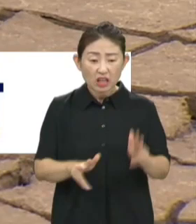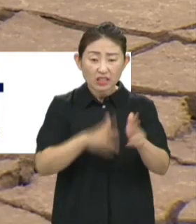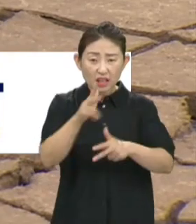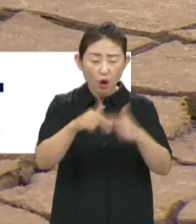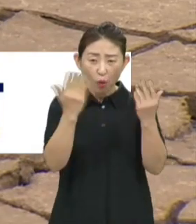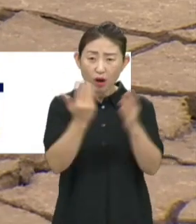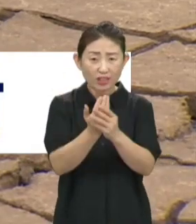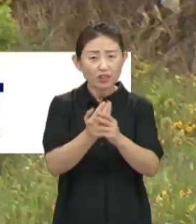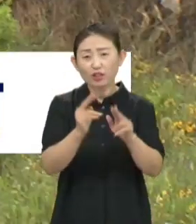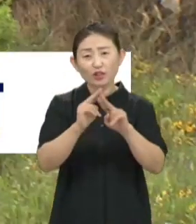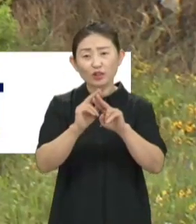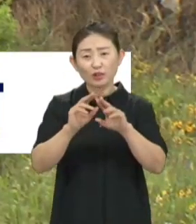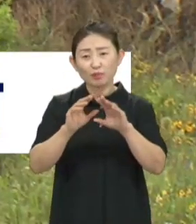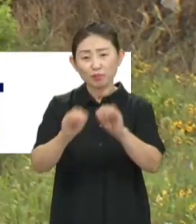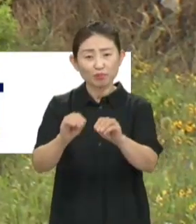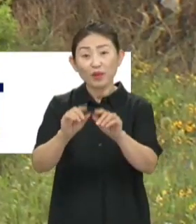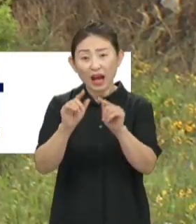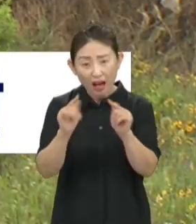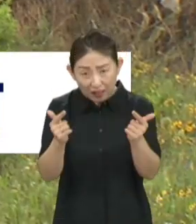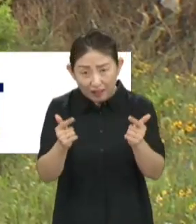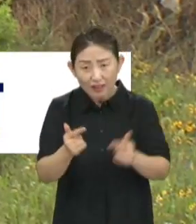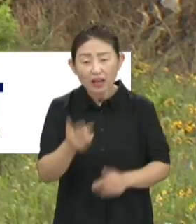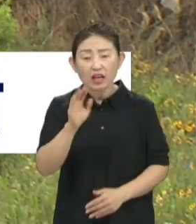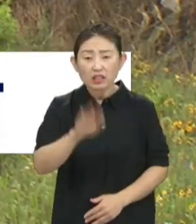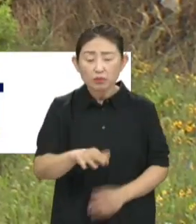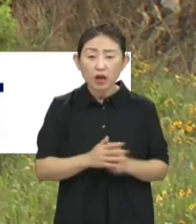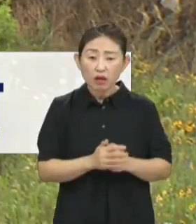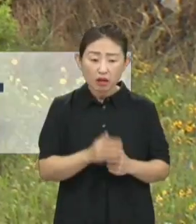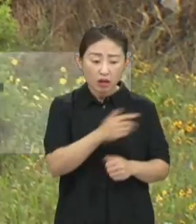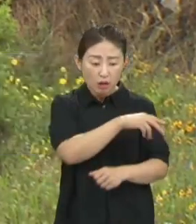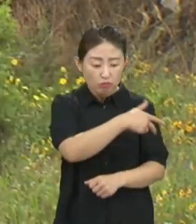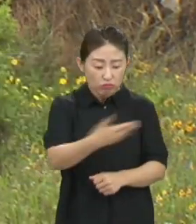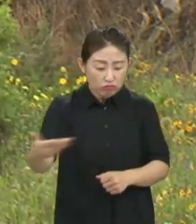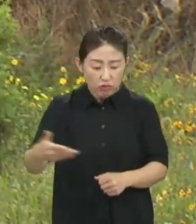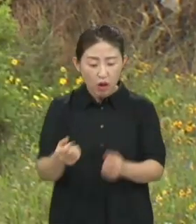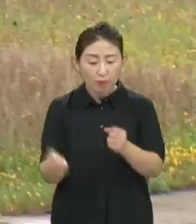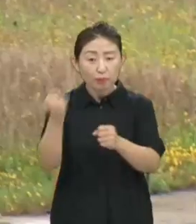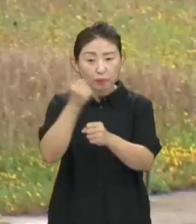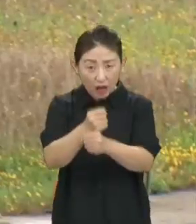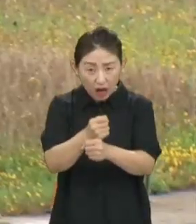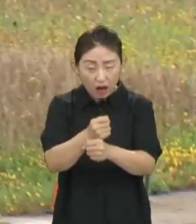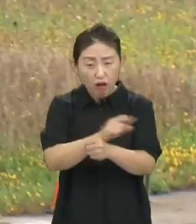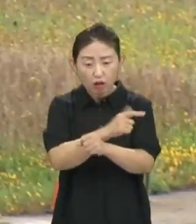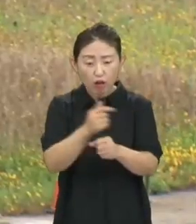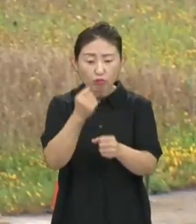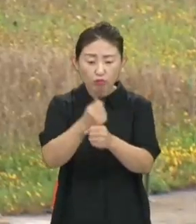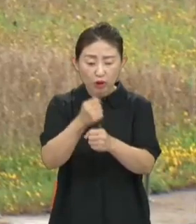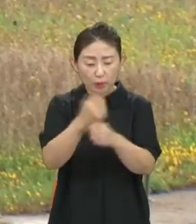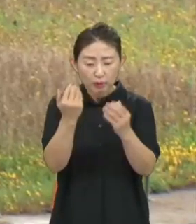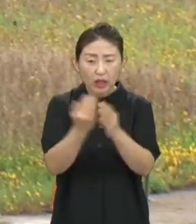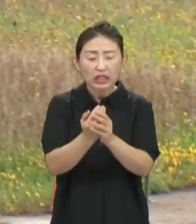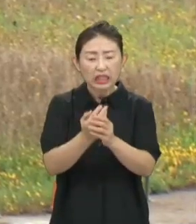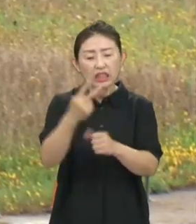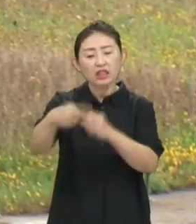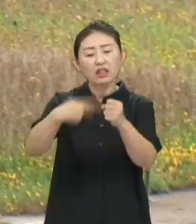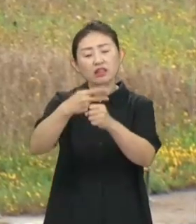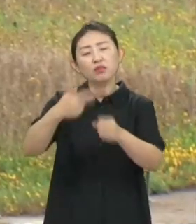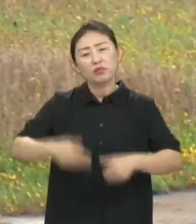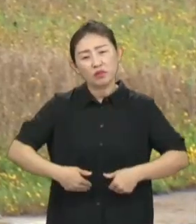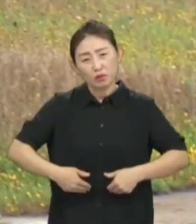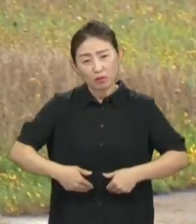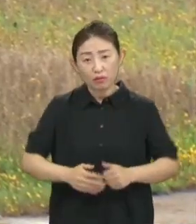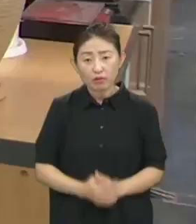완전히 중단하는 건 아니라고 밝혔지만 하천 정비를 끝낸 뒤 시설 조선까지 최소 2년이 더 걸릴 것으로